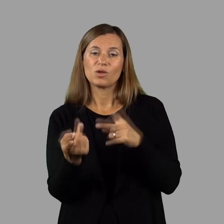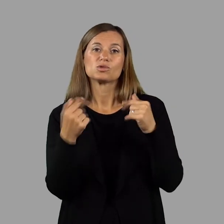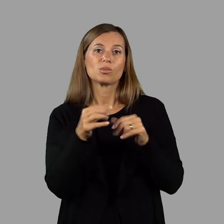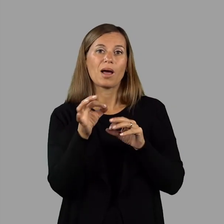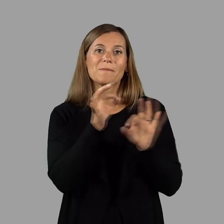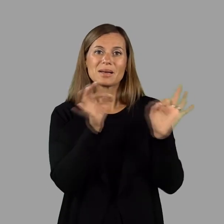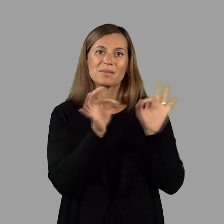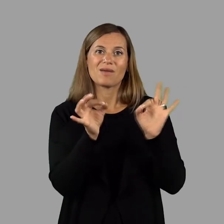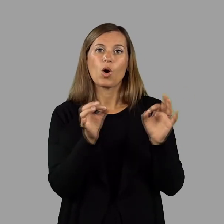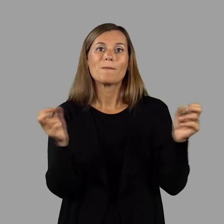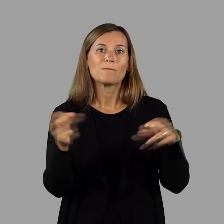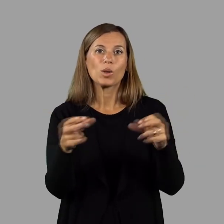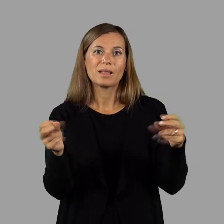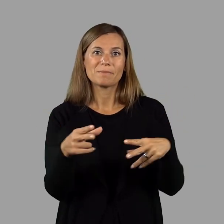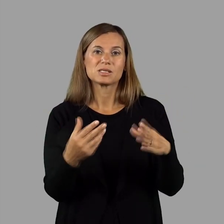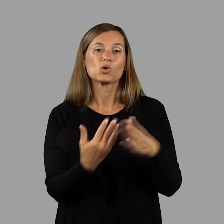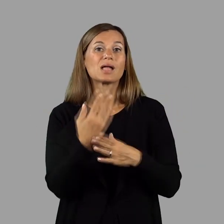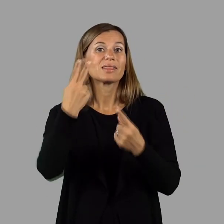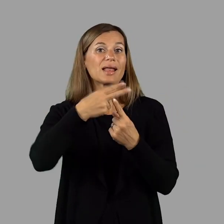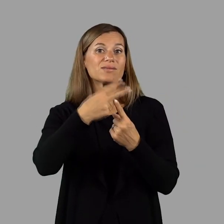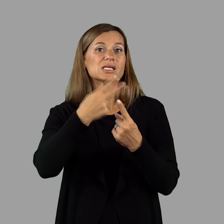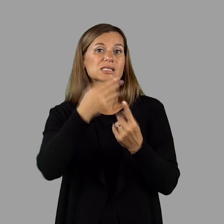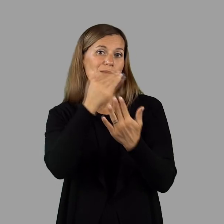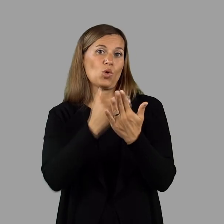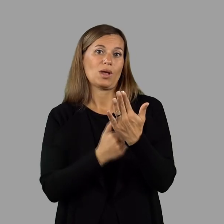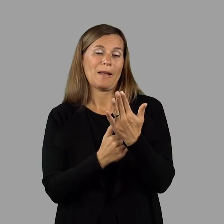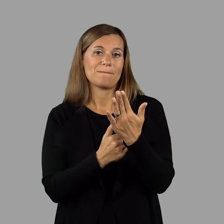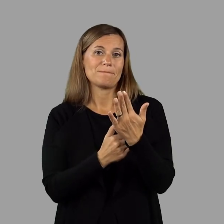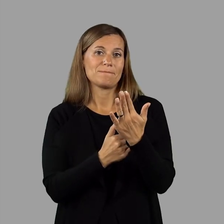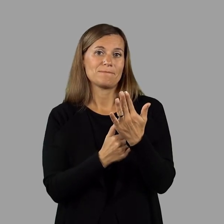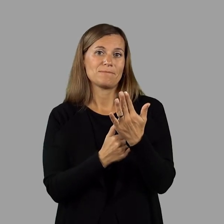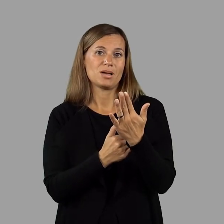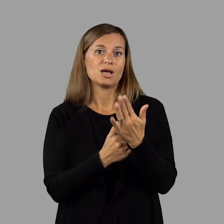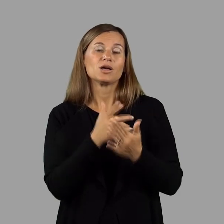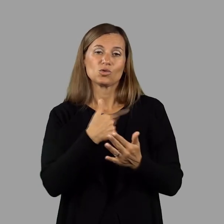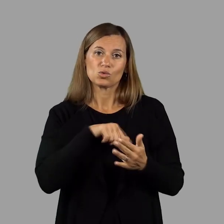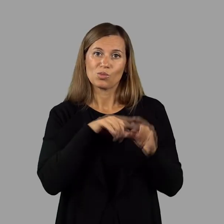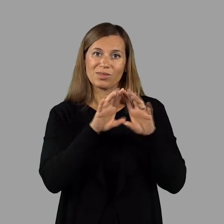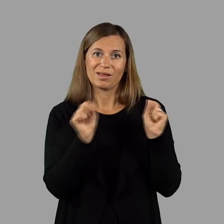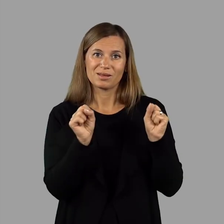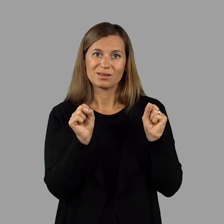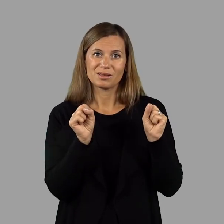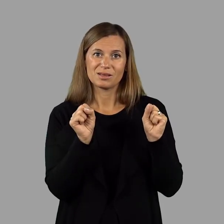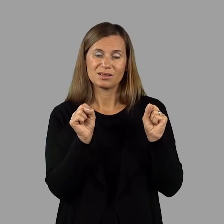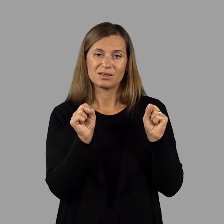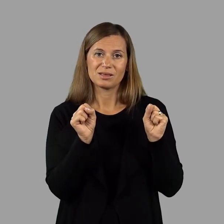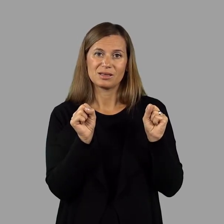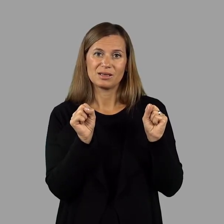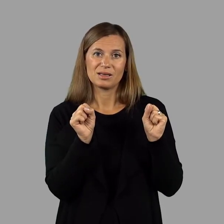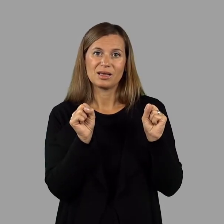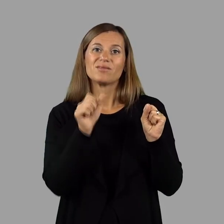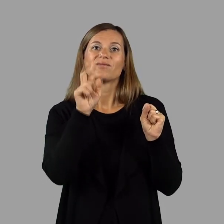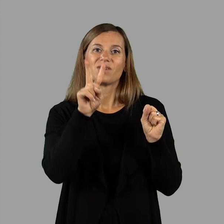prevajanje oziroma pripravo podnapisov za televizijski program. To smo naredili v